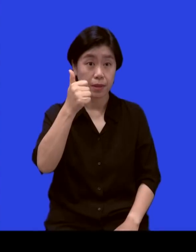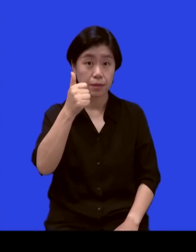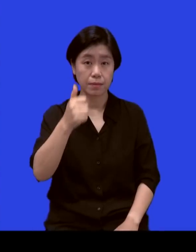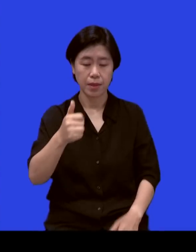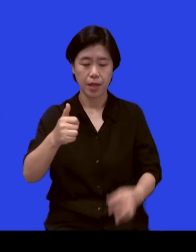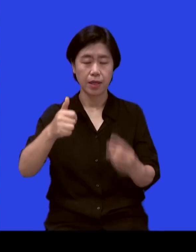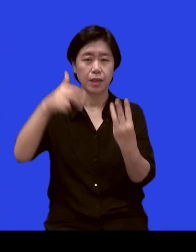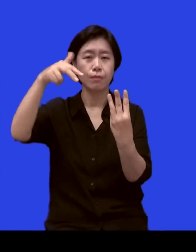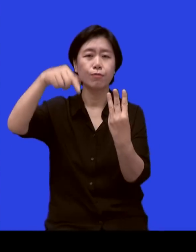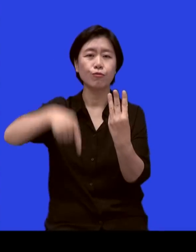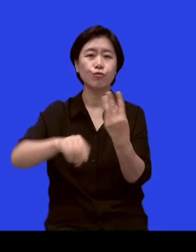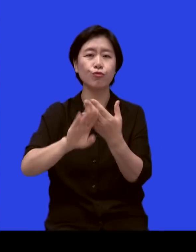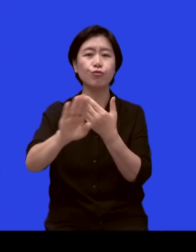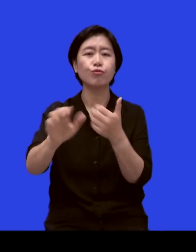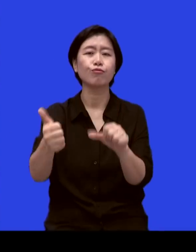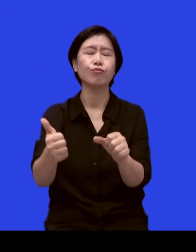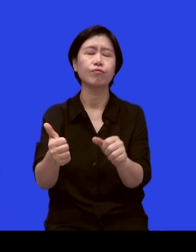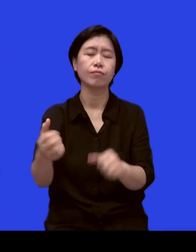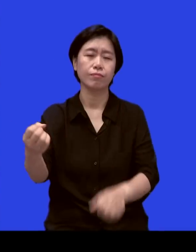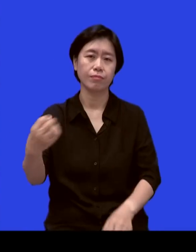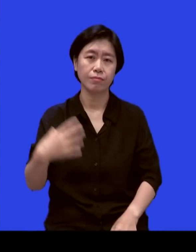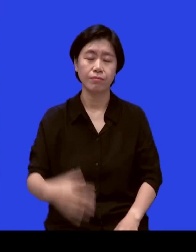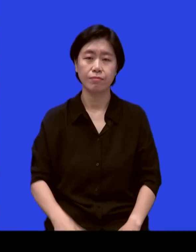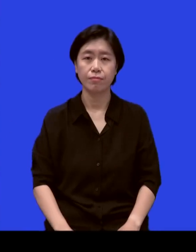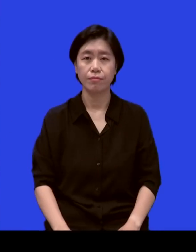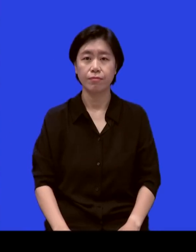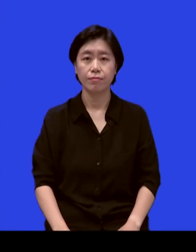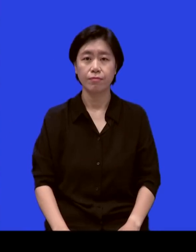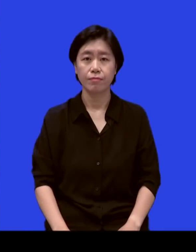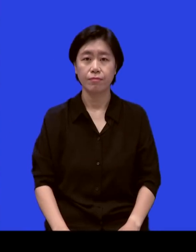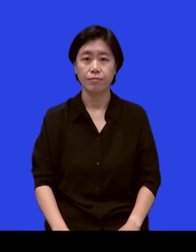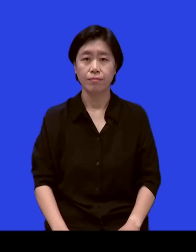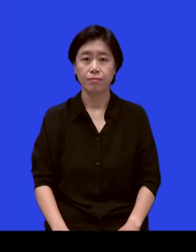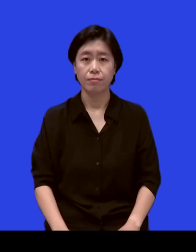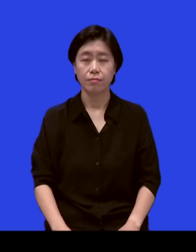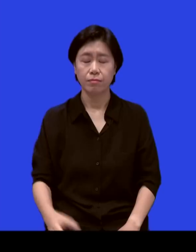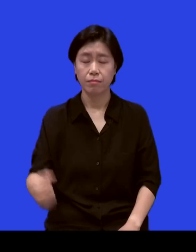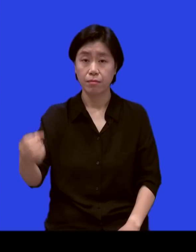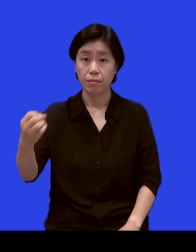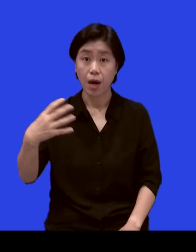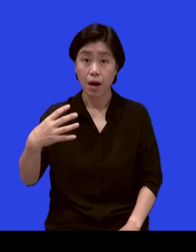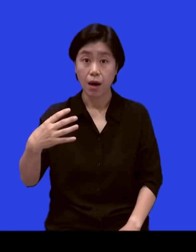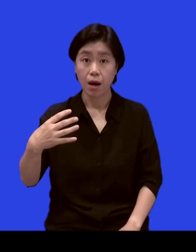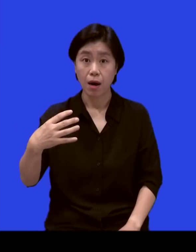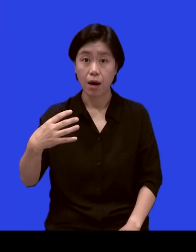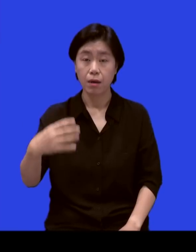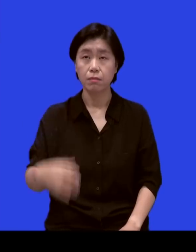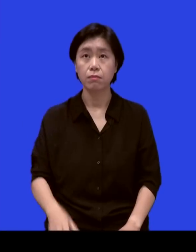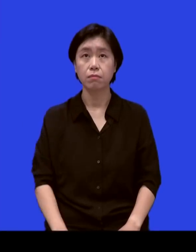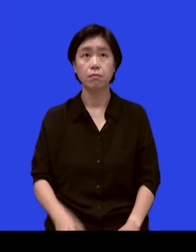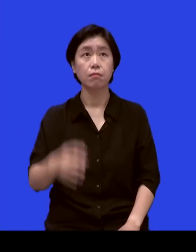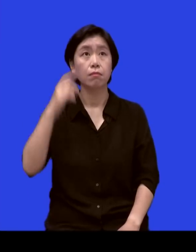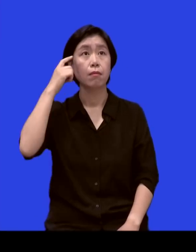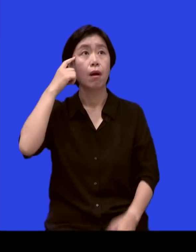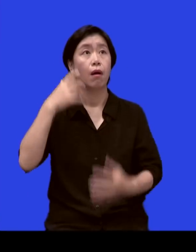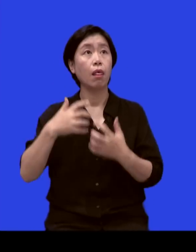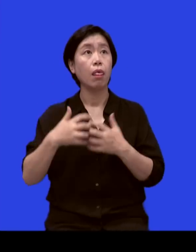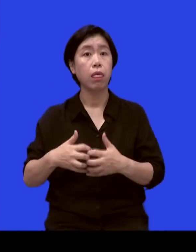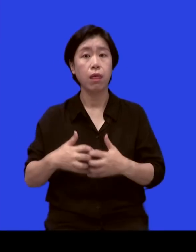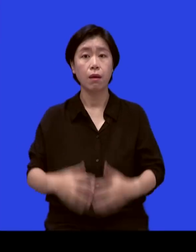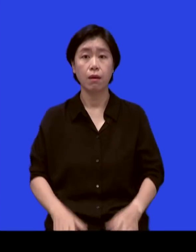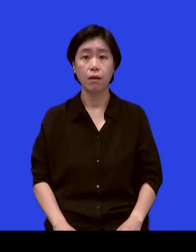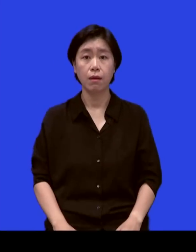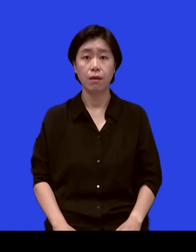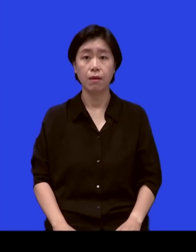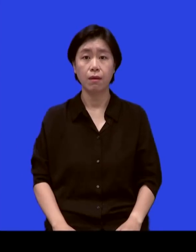아. 근데 제가 그 얘기를 듣고 좀 멍한 거예요. 네. 왜냐면 좋아지고